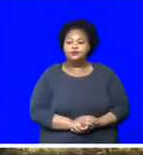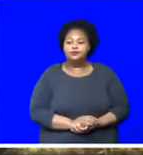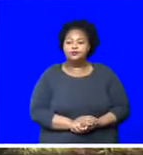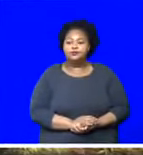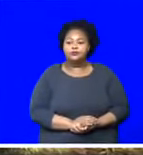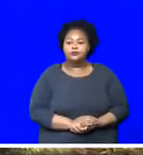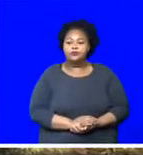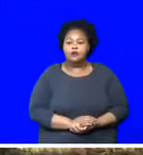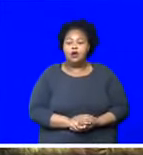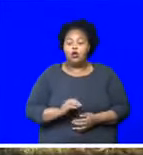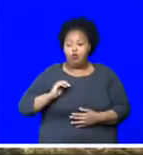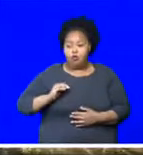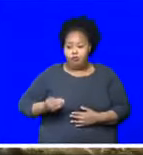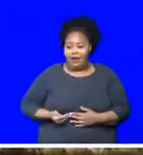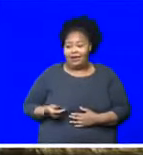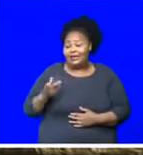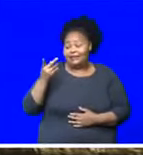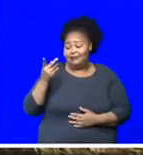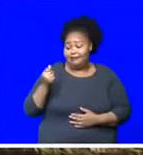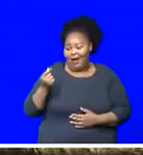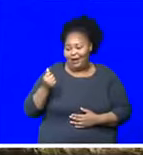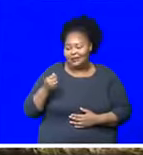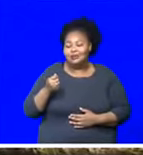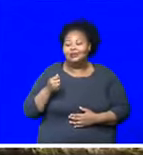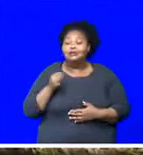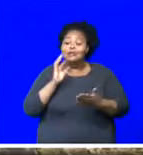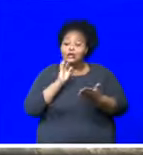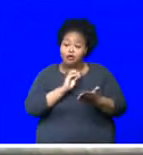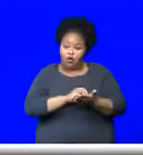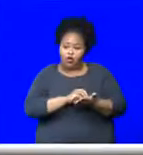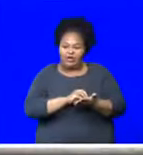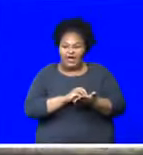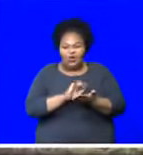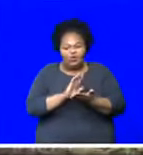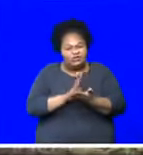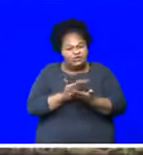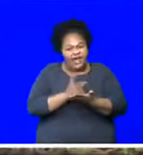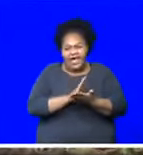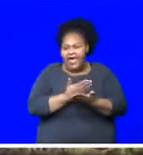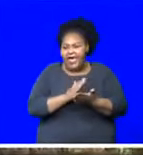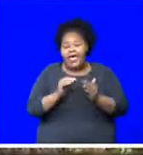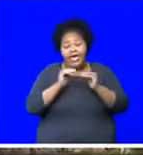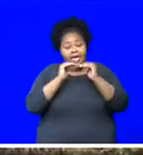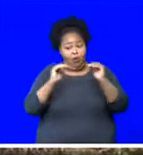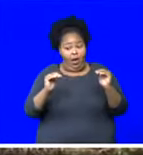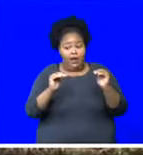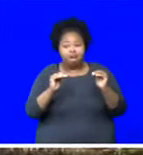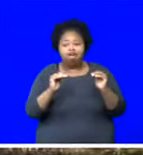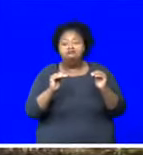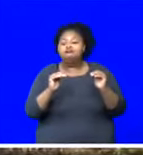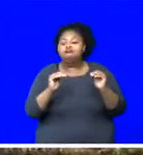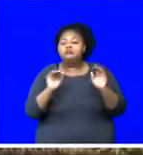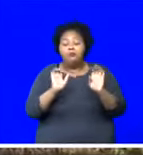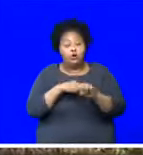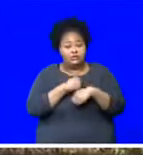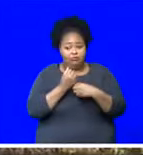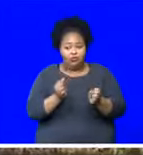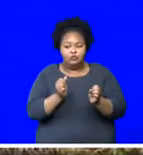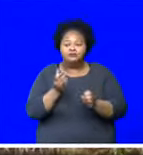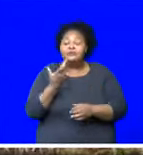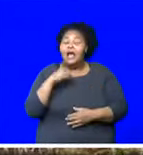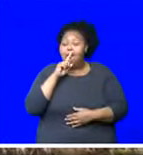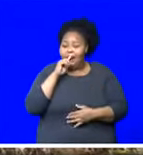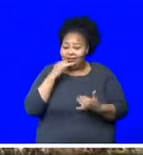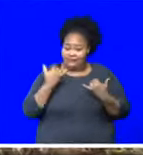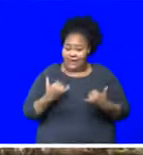imali letikhona ukhandza lokuthi vele asisikelwa ngefana kepha ke siyabonga kakhulu ngalokuthi ema policies